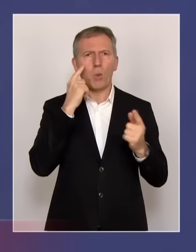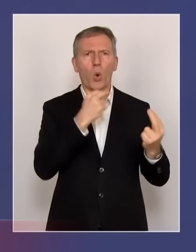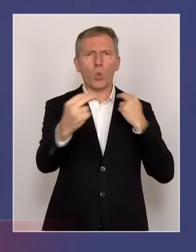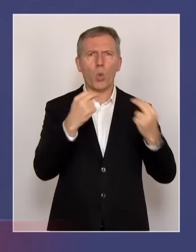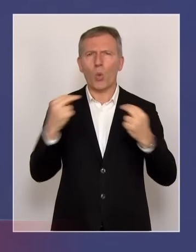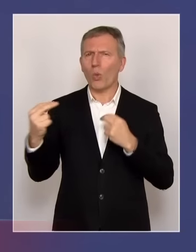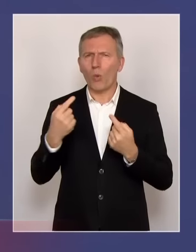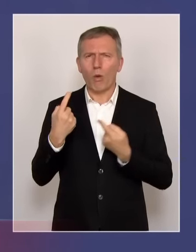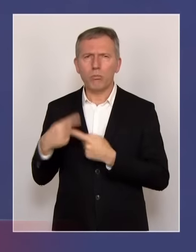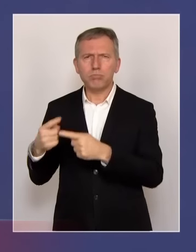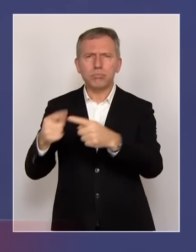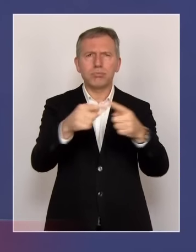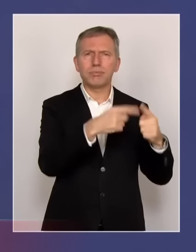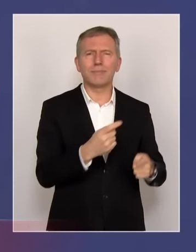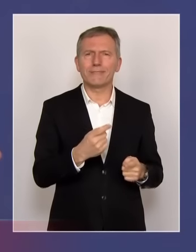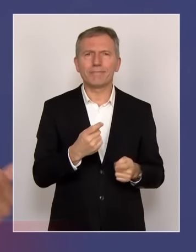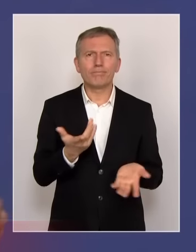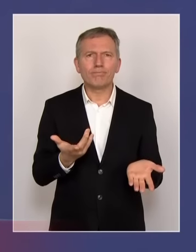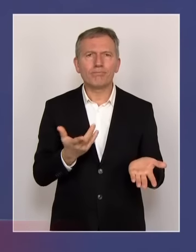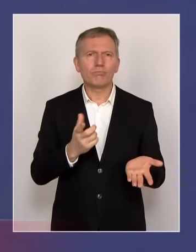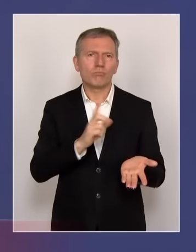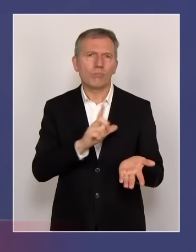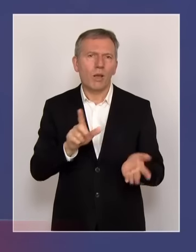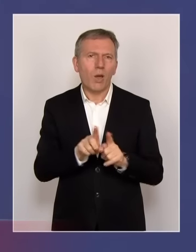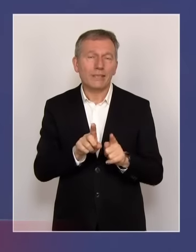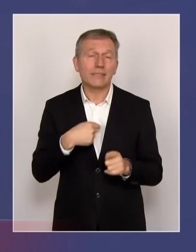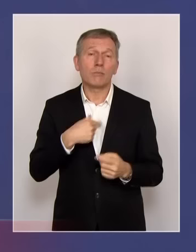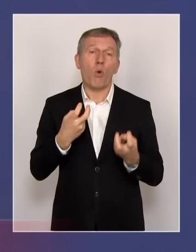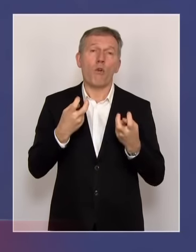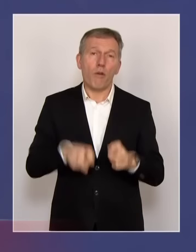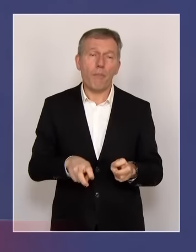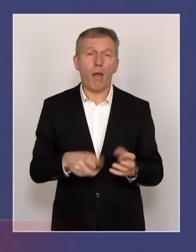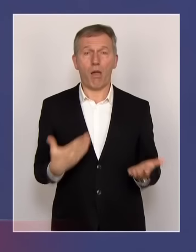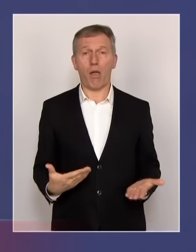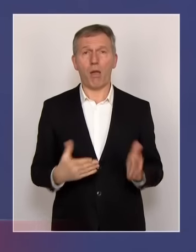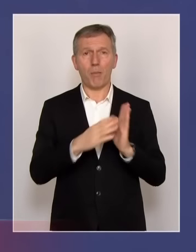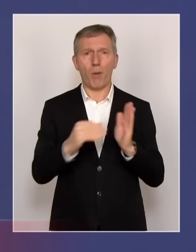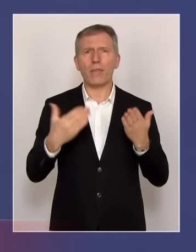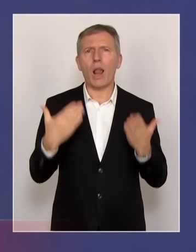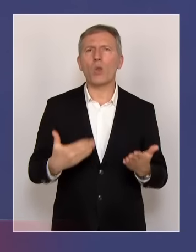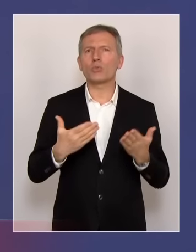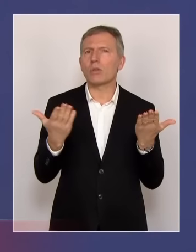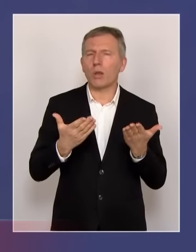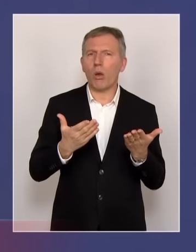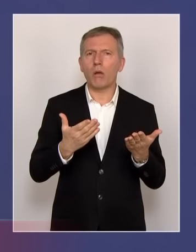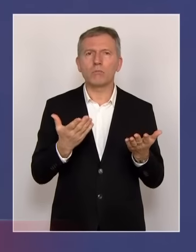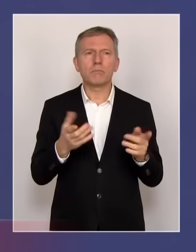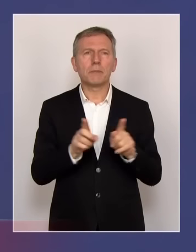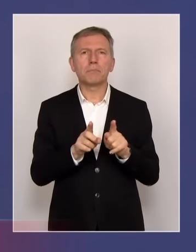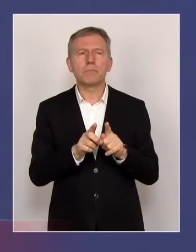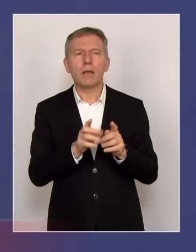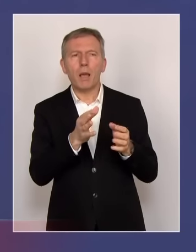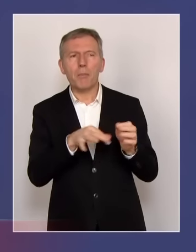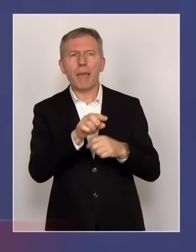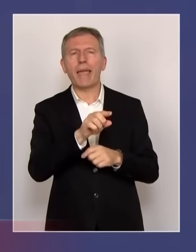trop divisées. Mais je ne crois pas non plus au modèle qu'on nous propose aujourd'hui qui consisterait à trouver des